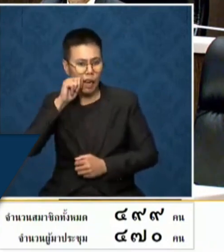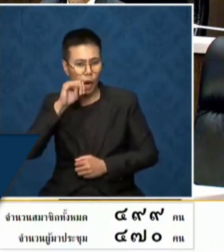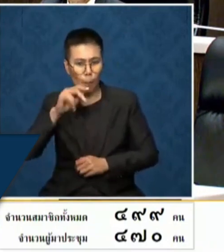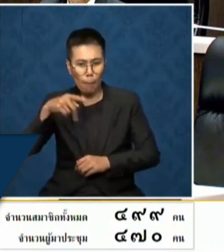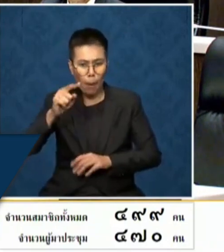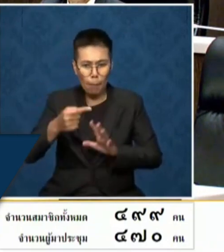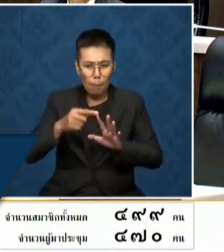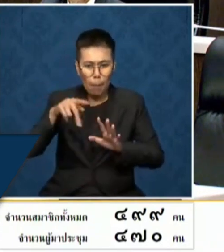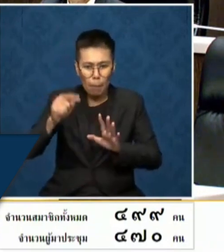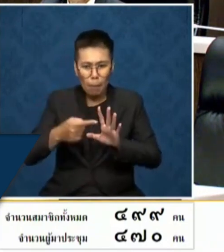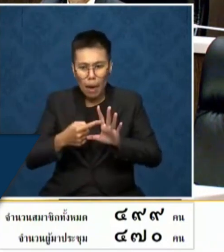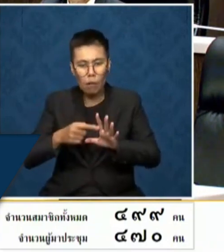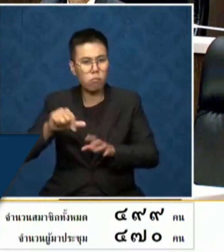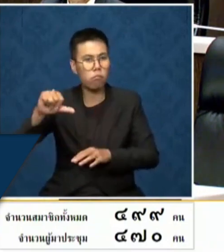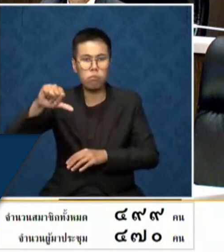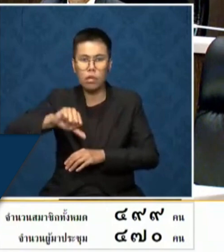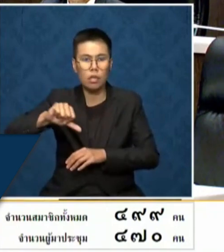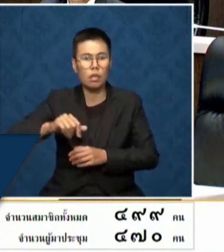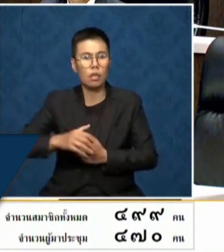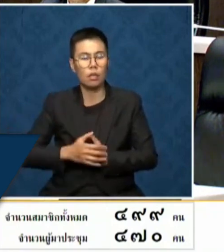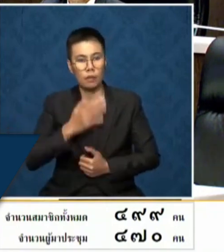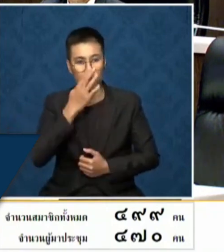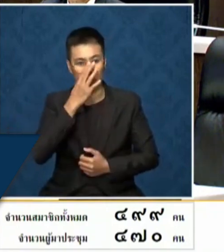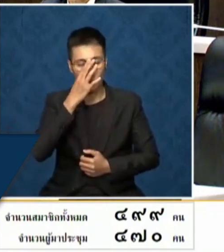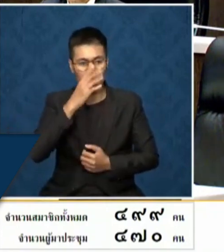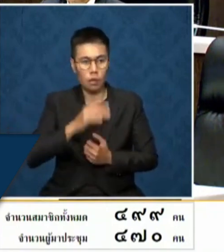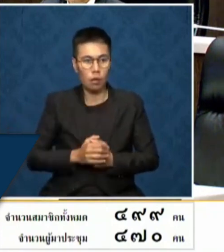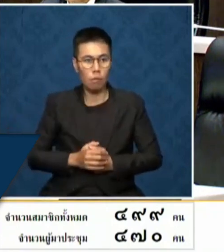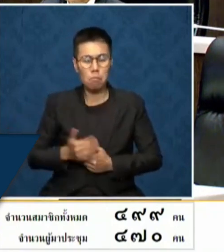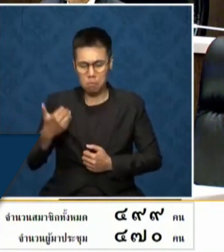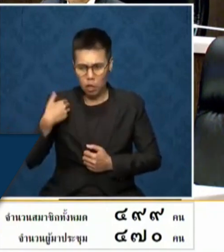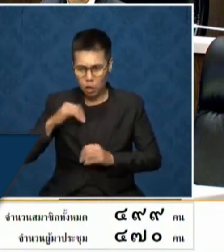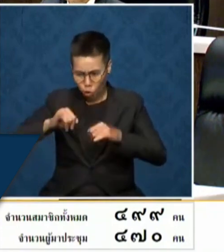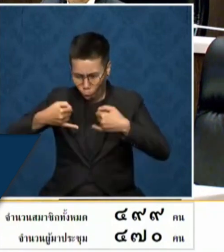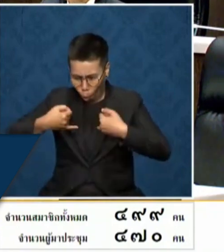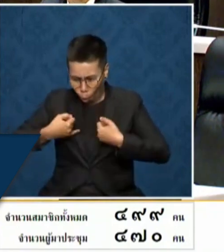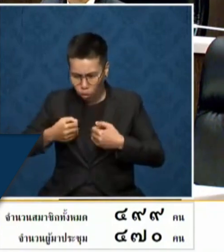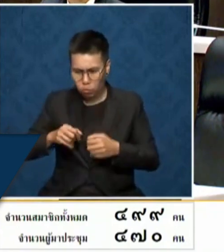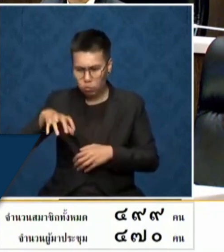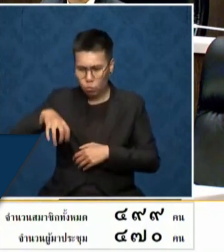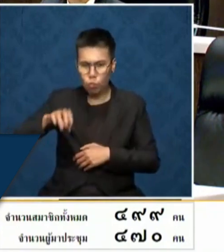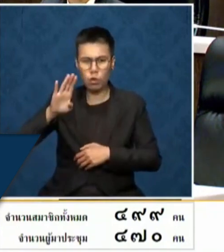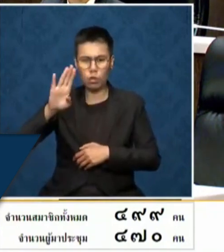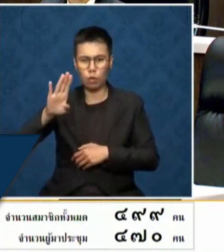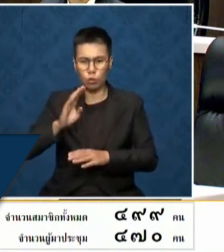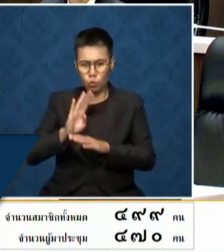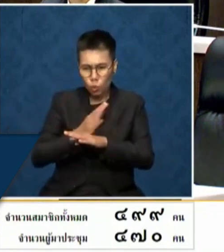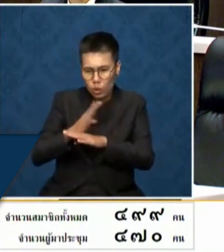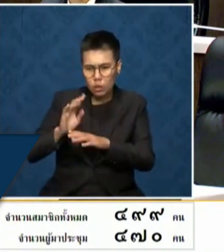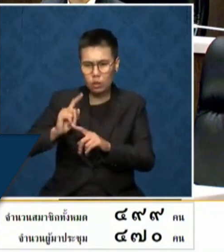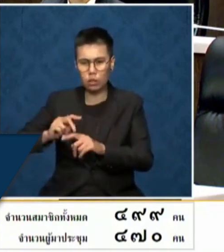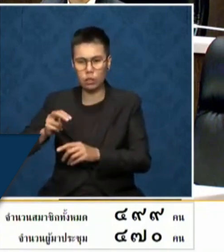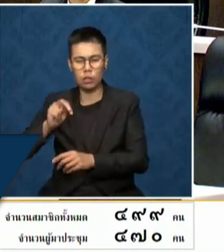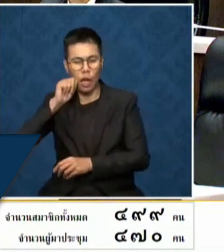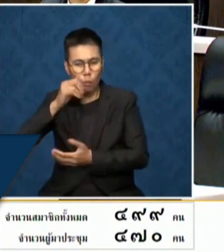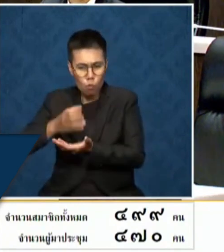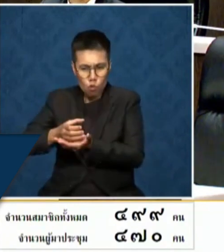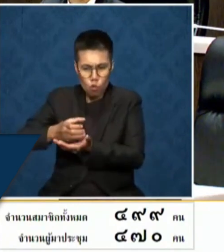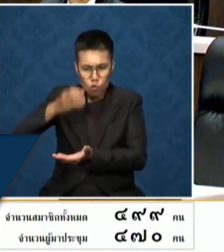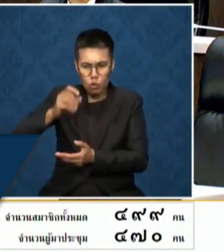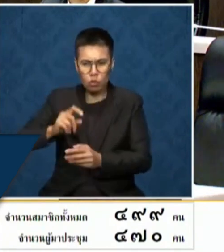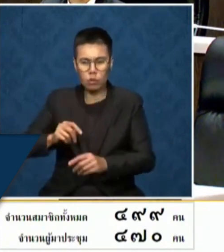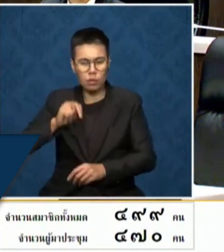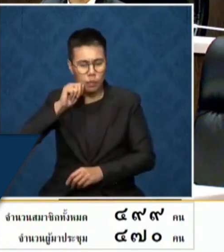ผมก็อดคิดไม่ได้ครับที่ประเทศนี้ที่นายทุนผู้ร่ำรวยเจ้าของธุรกิจน้ำดื่มที่มูลมี